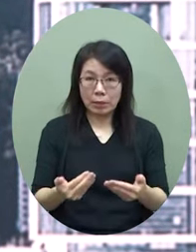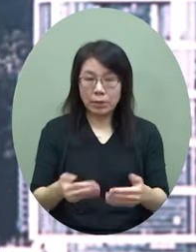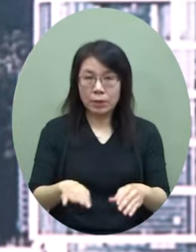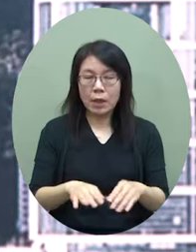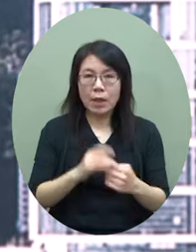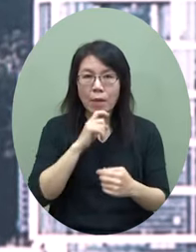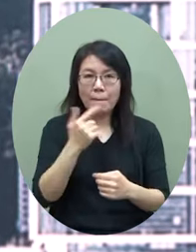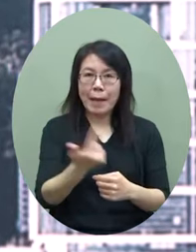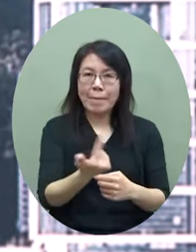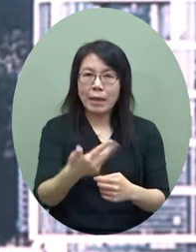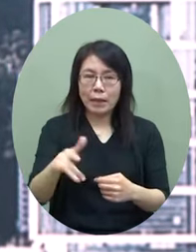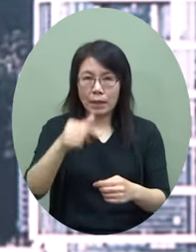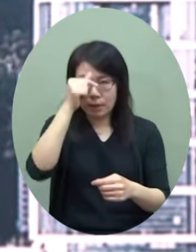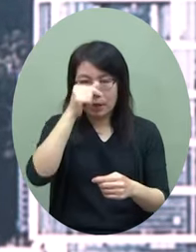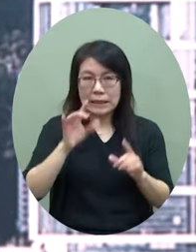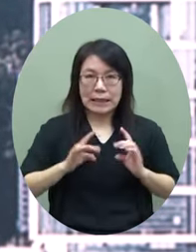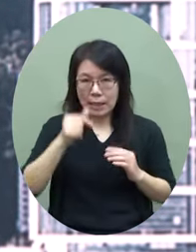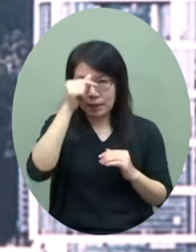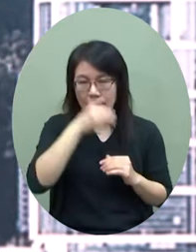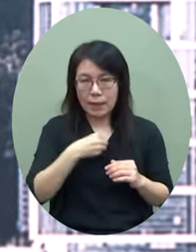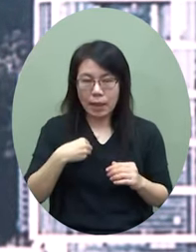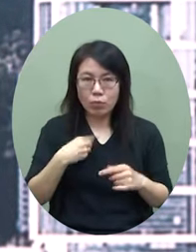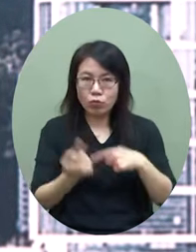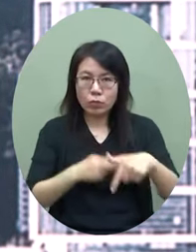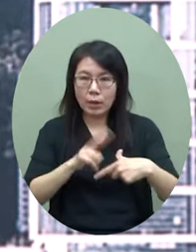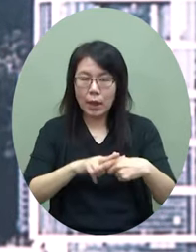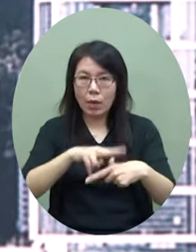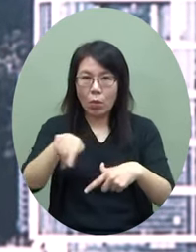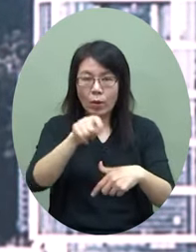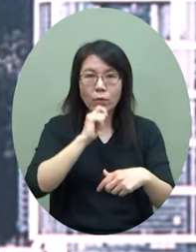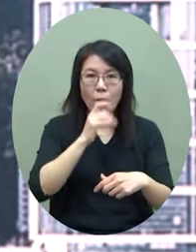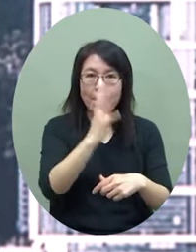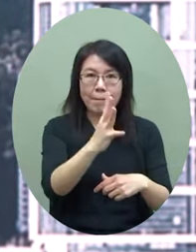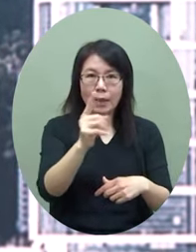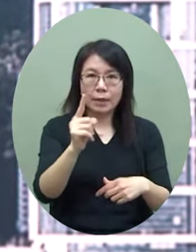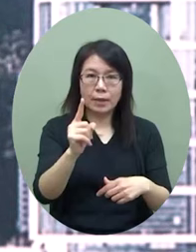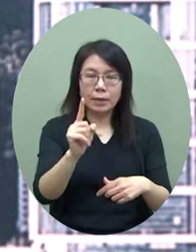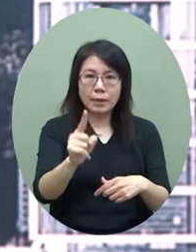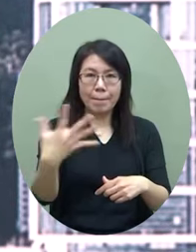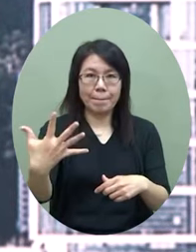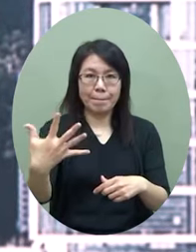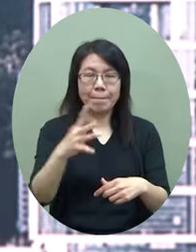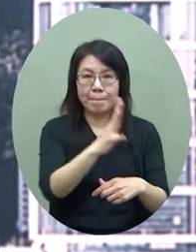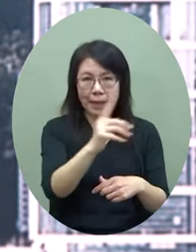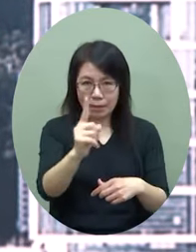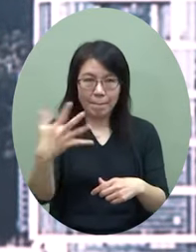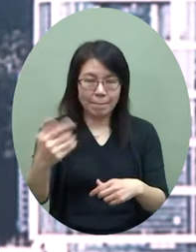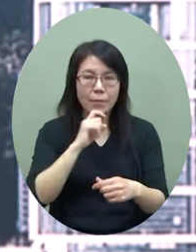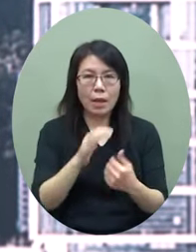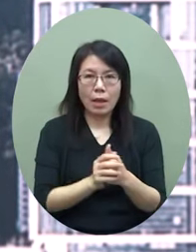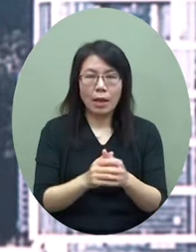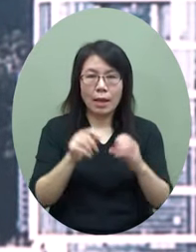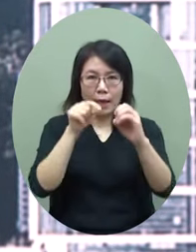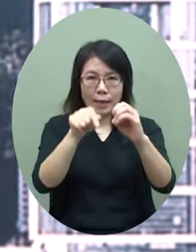万多个医生私人医生的转介他们一共是找到515个个案那个比率是